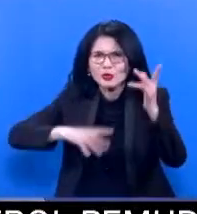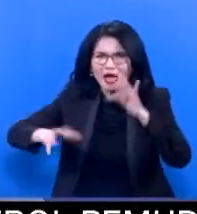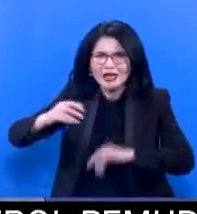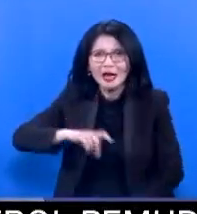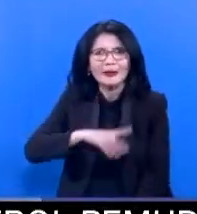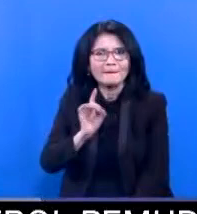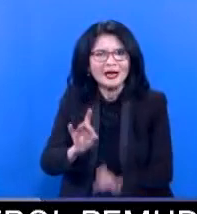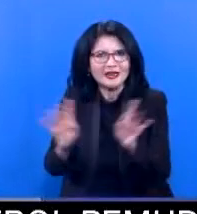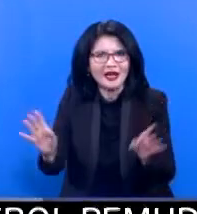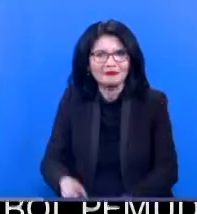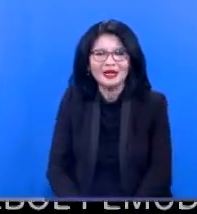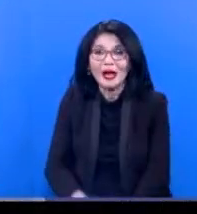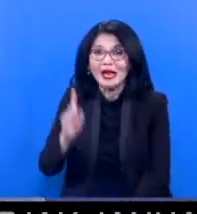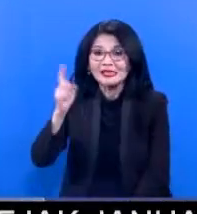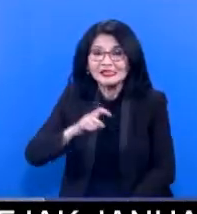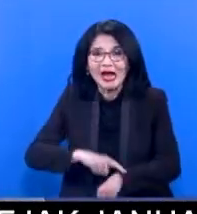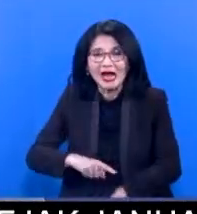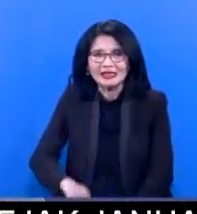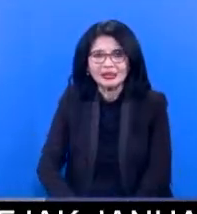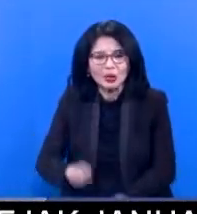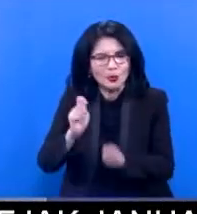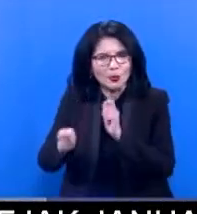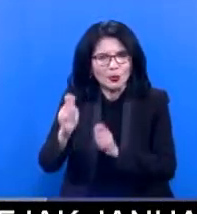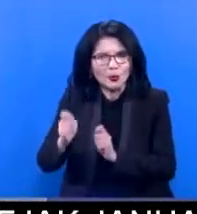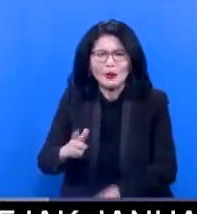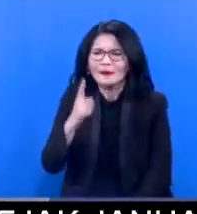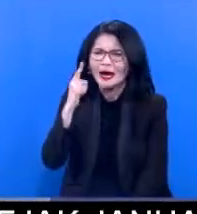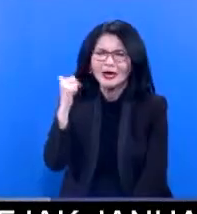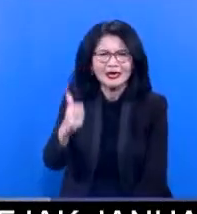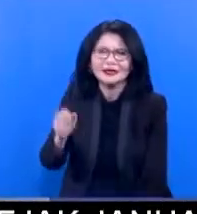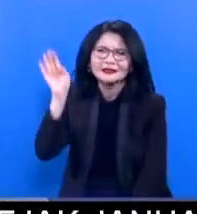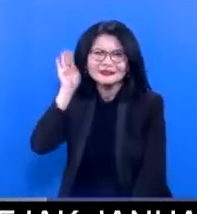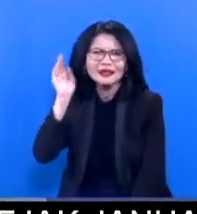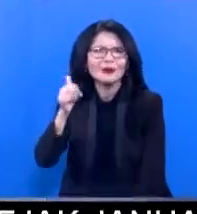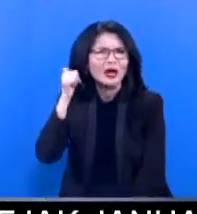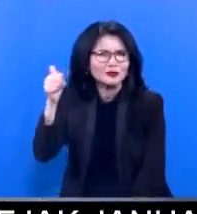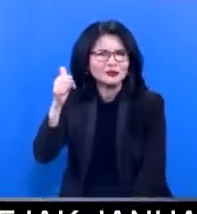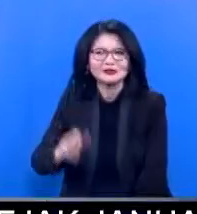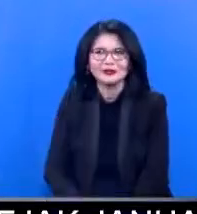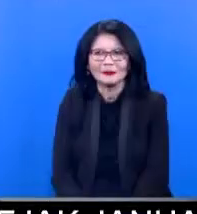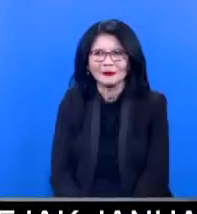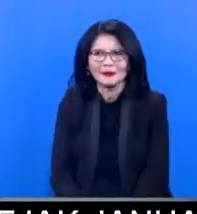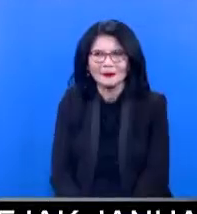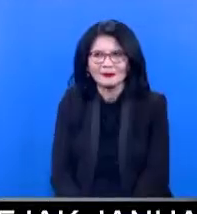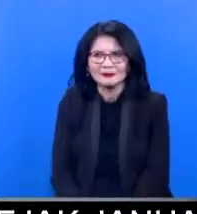pula. Namun saat dimainkan akan menjadikan alunan musik yang enak didengar.